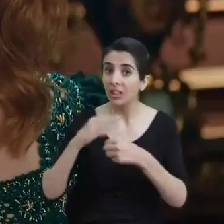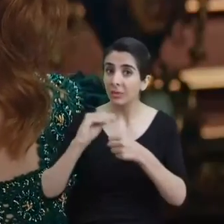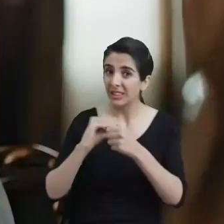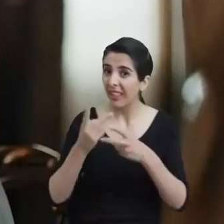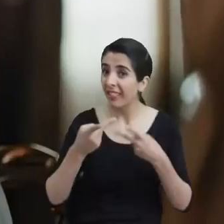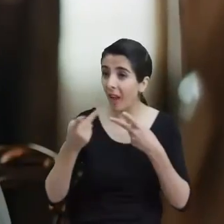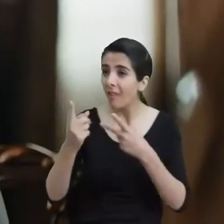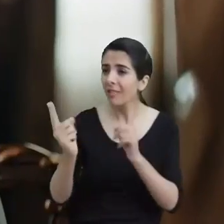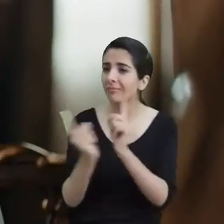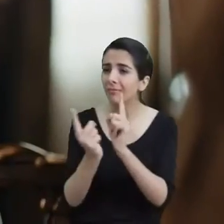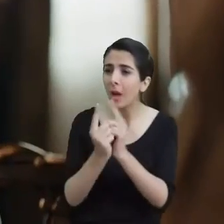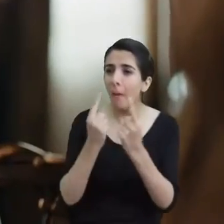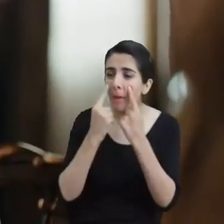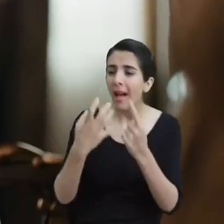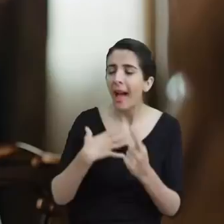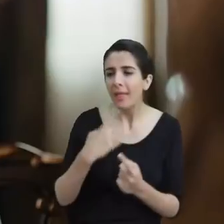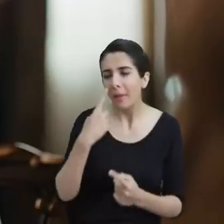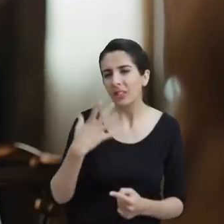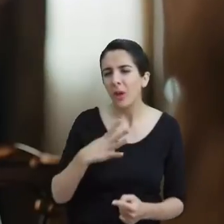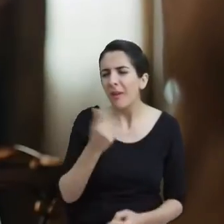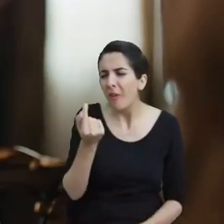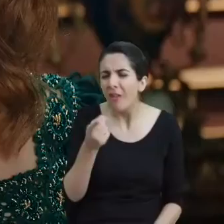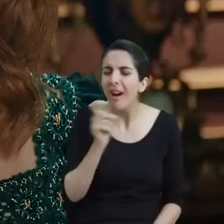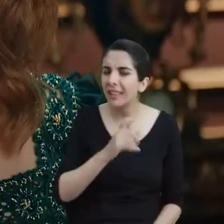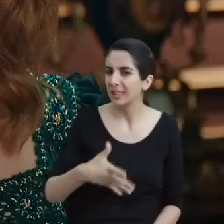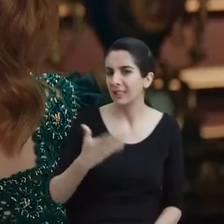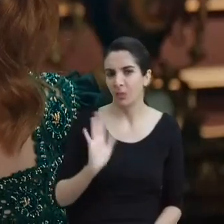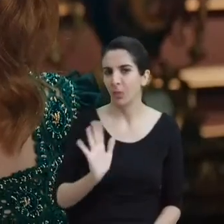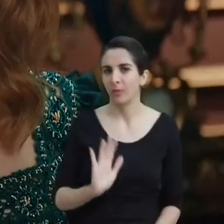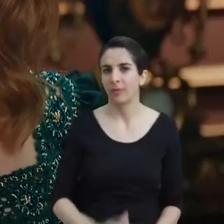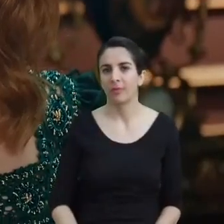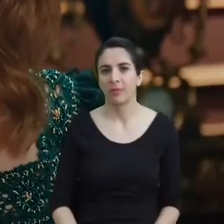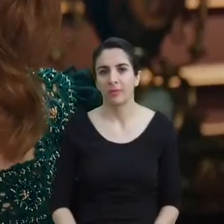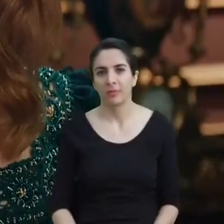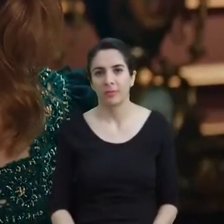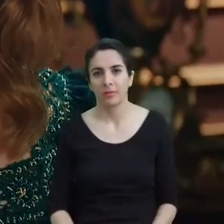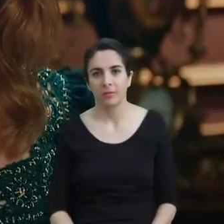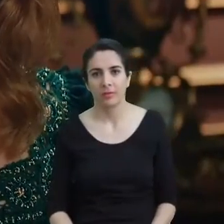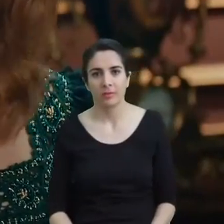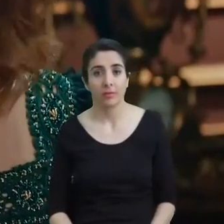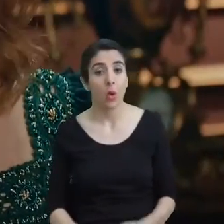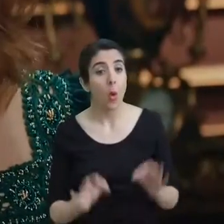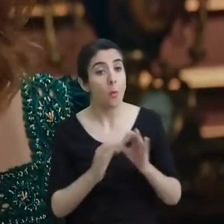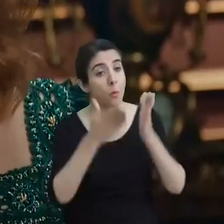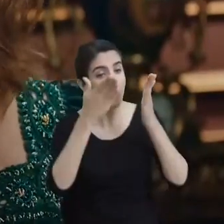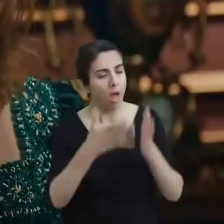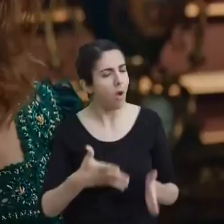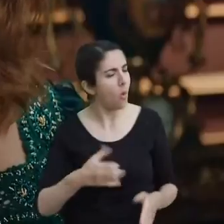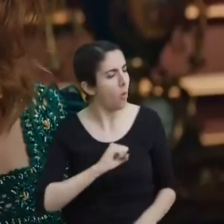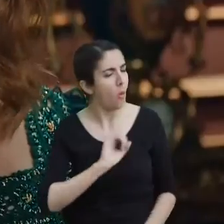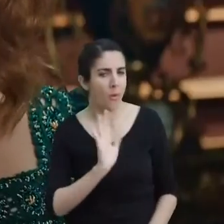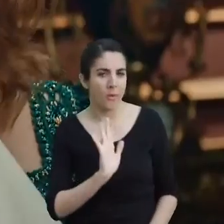Akşamki davetle bizzat ilgilenmeni istiyorum. En ufak bir aksilik olmasın. Boris Zaharyas hiç endişe